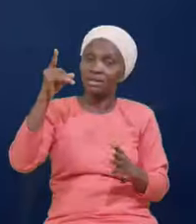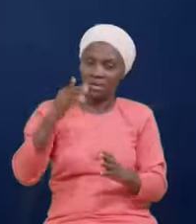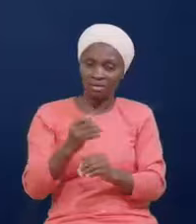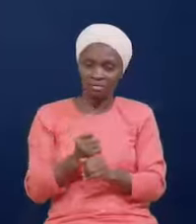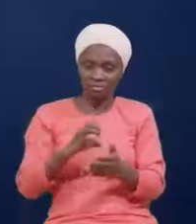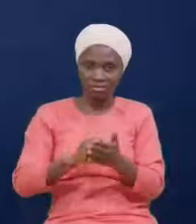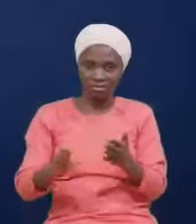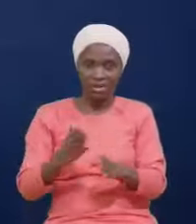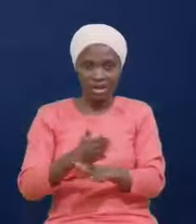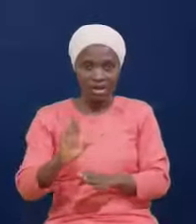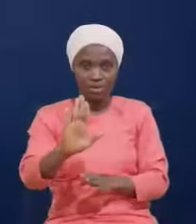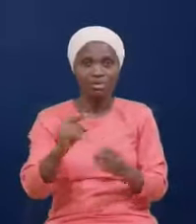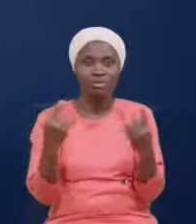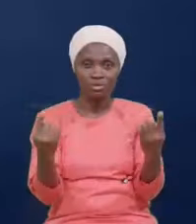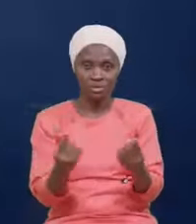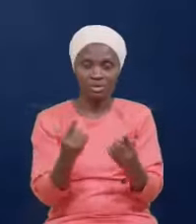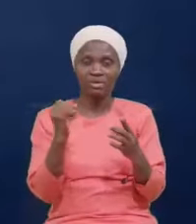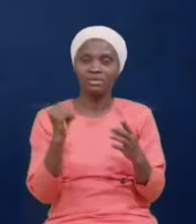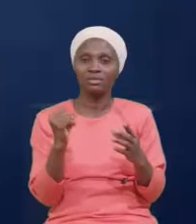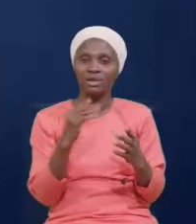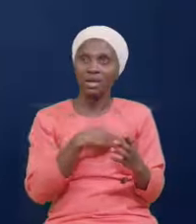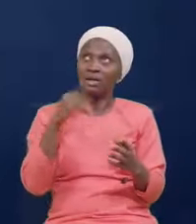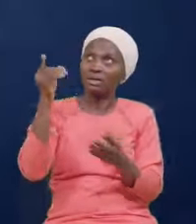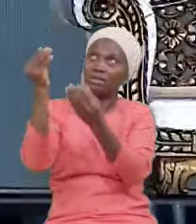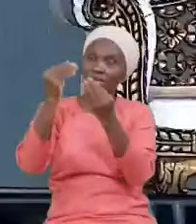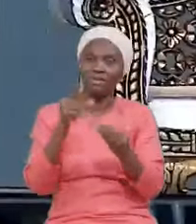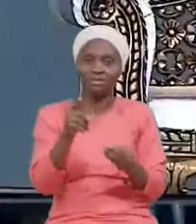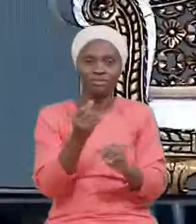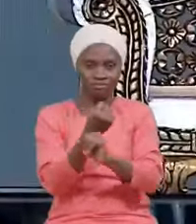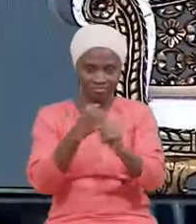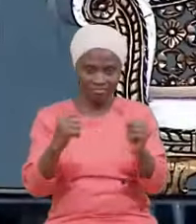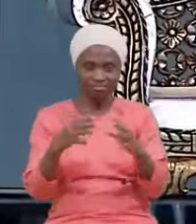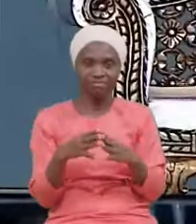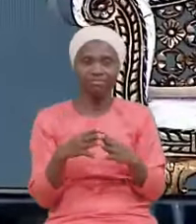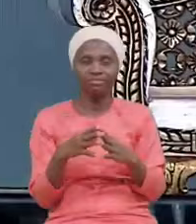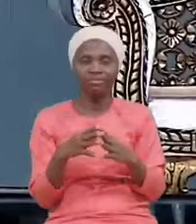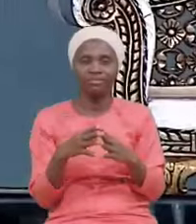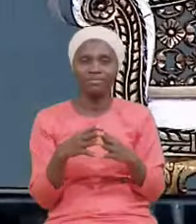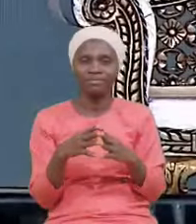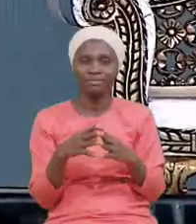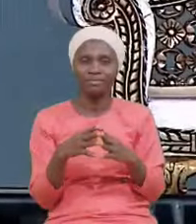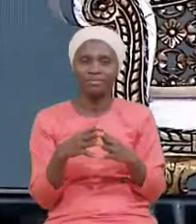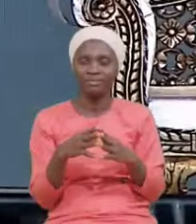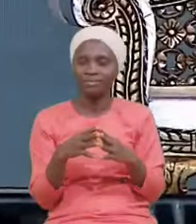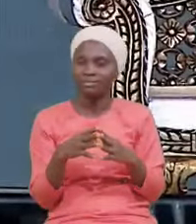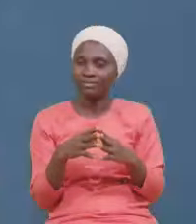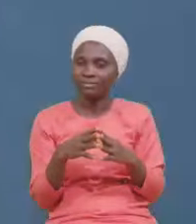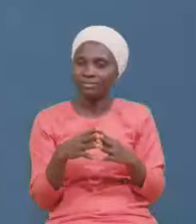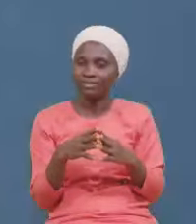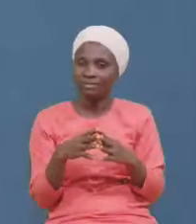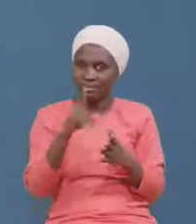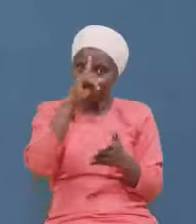sin ఆయన మీ పాపాలు తొలగించి వేస్తారు and he gives you salvation ఆయన మీకు రక్షణను అనుగ్రహిస్తారు